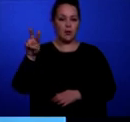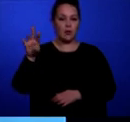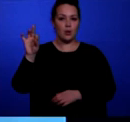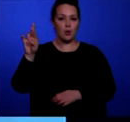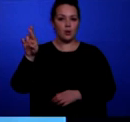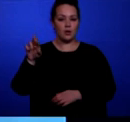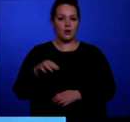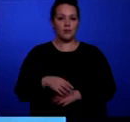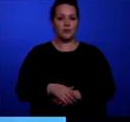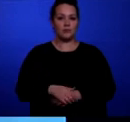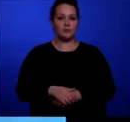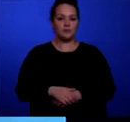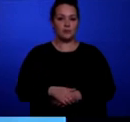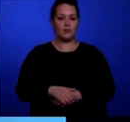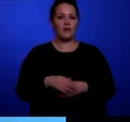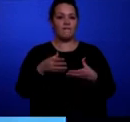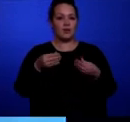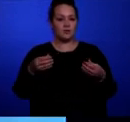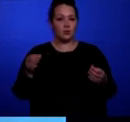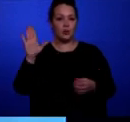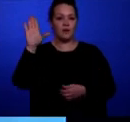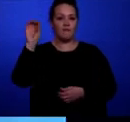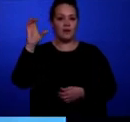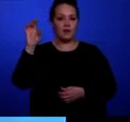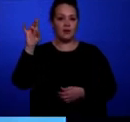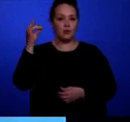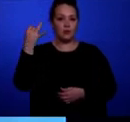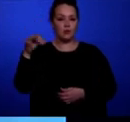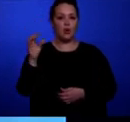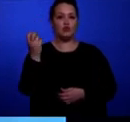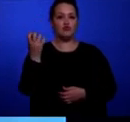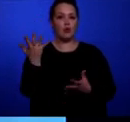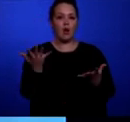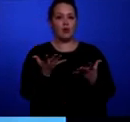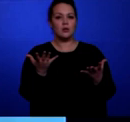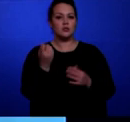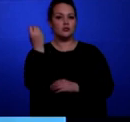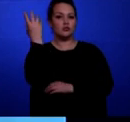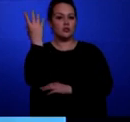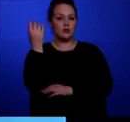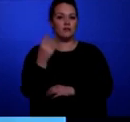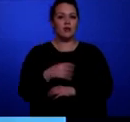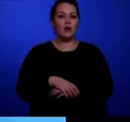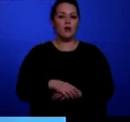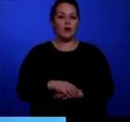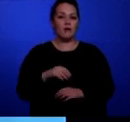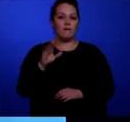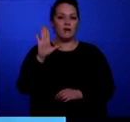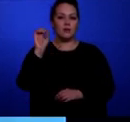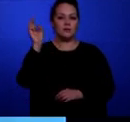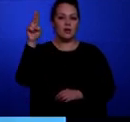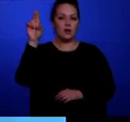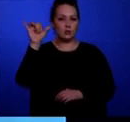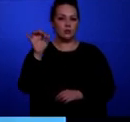Яблоня цветет весной. А еще какие деревья цветут в саду? Мы же